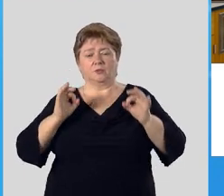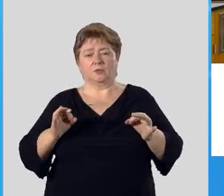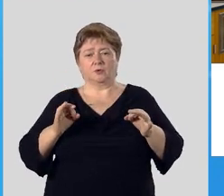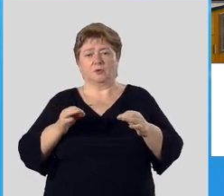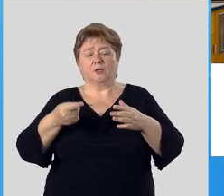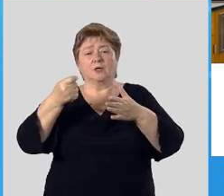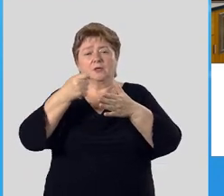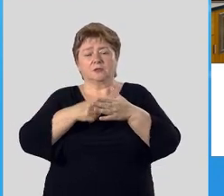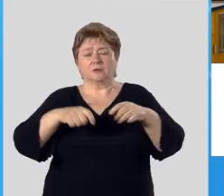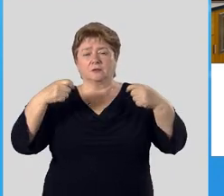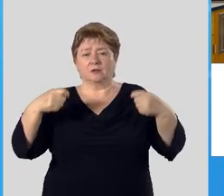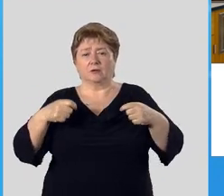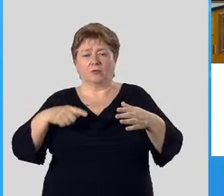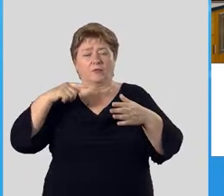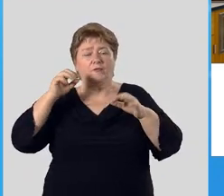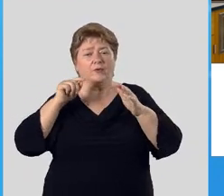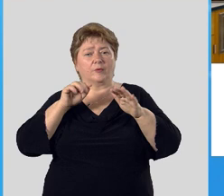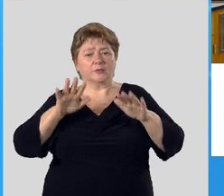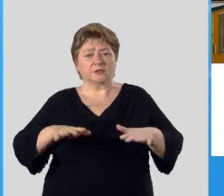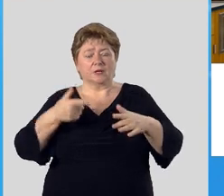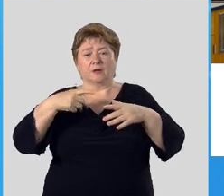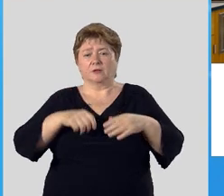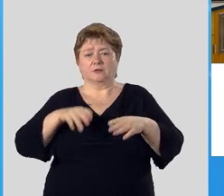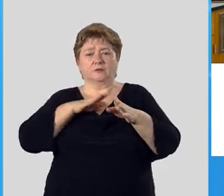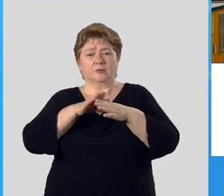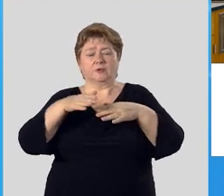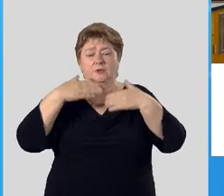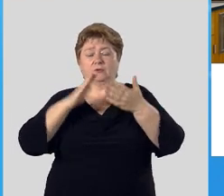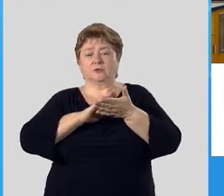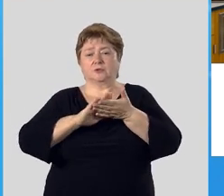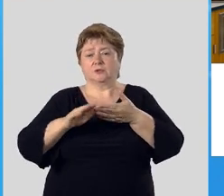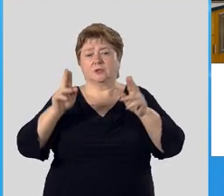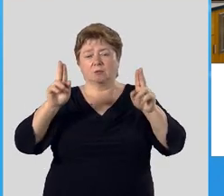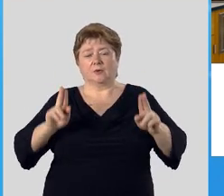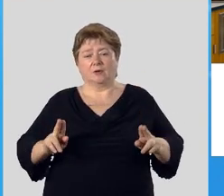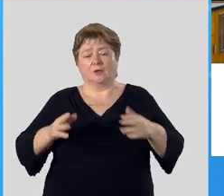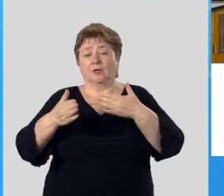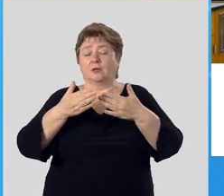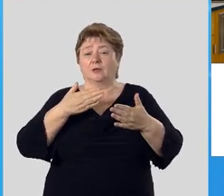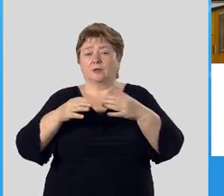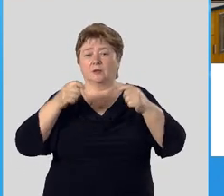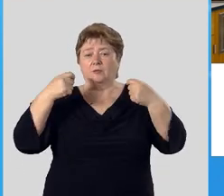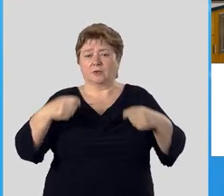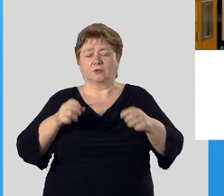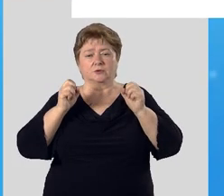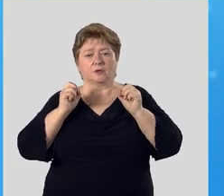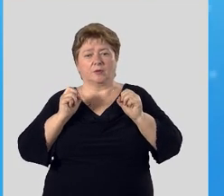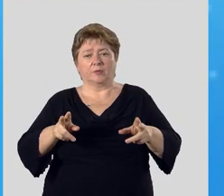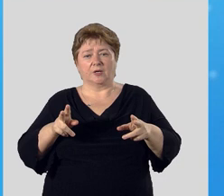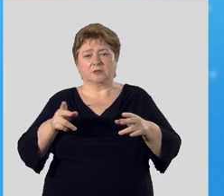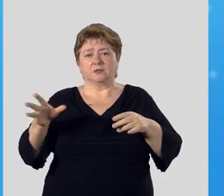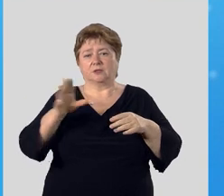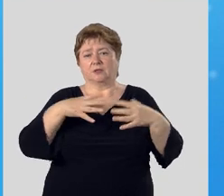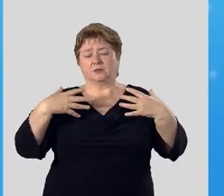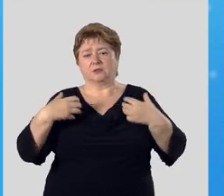закрыть торговые точки где не соблюдаются гигиенические правила или продается опасной для